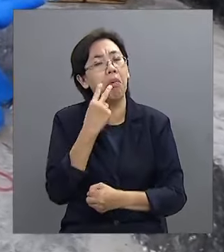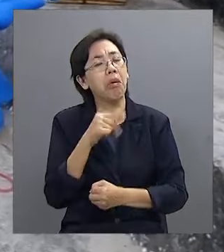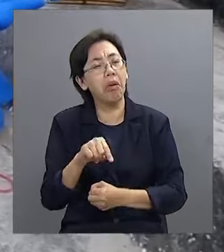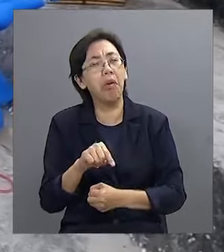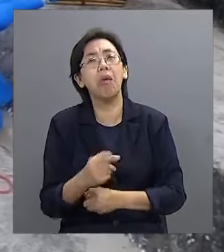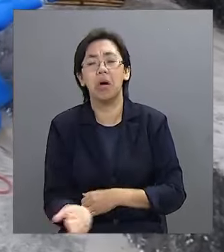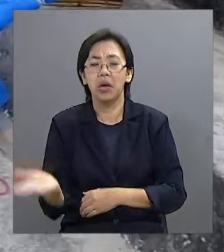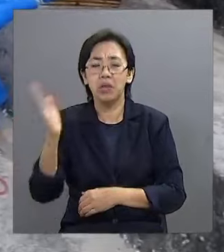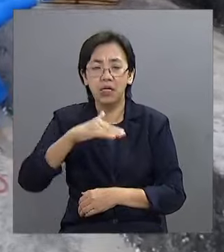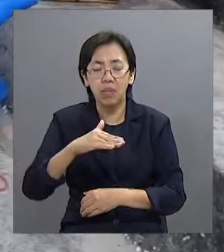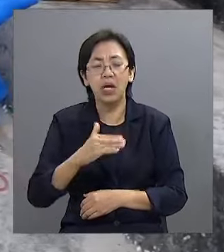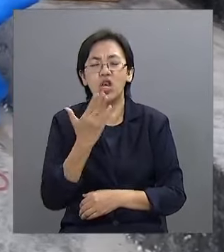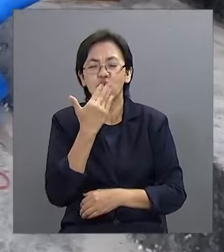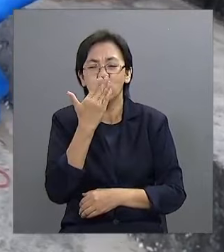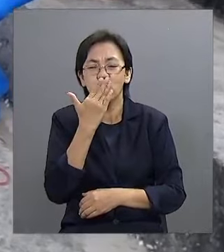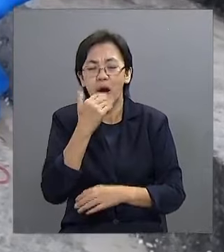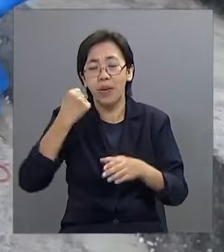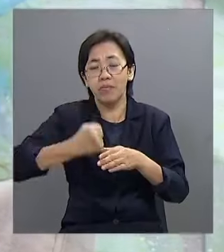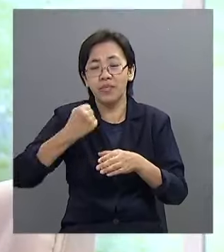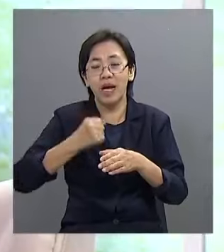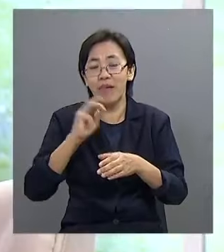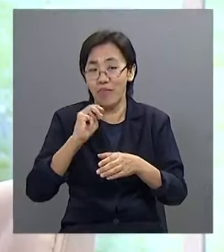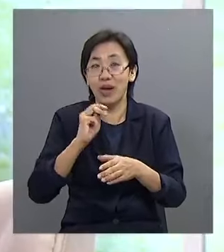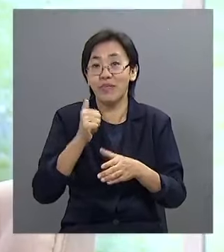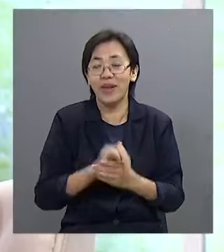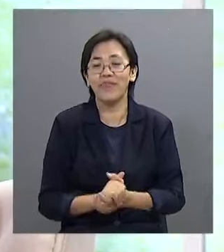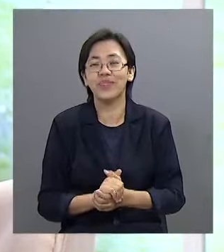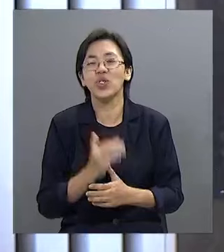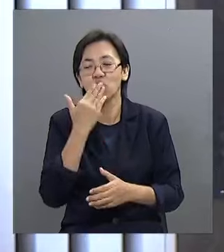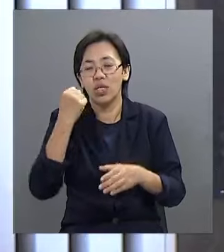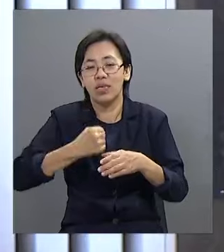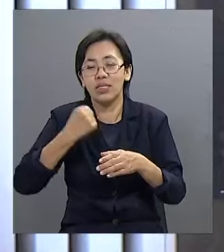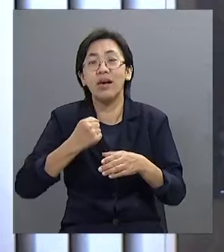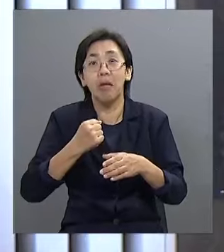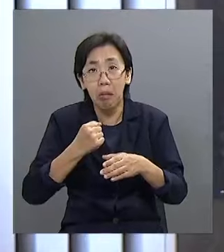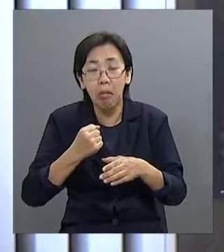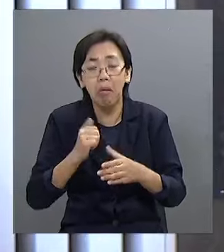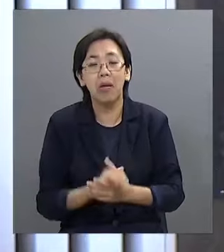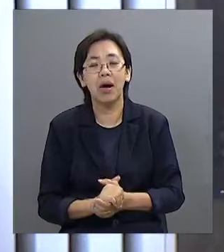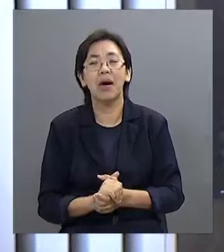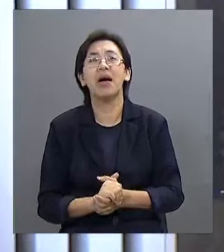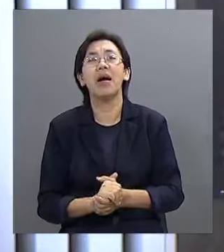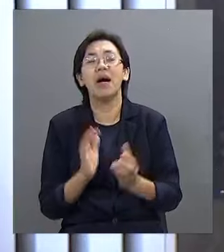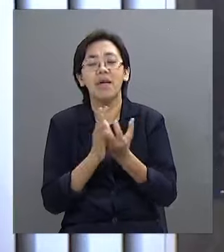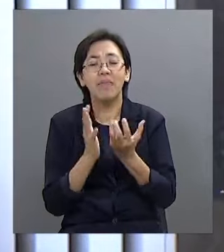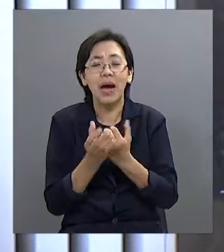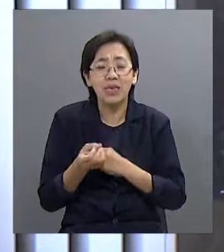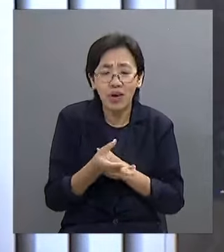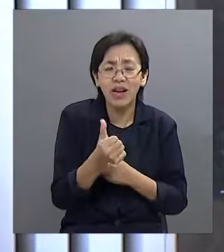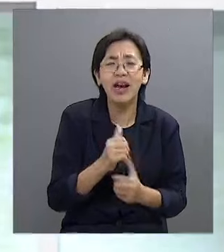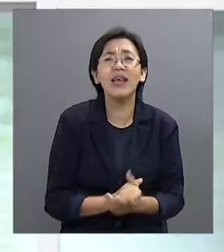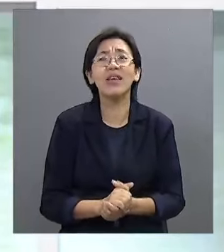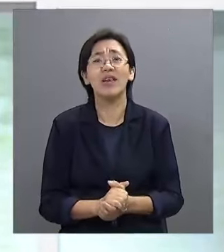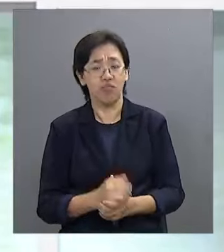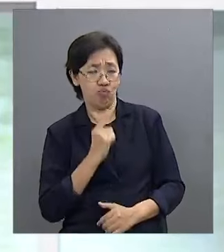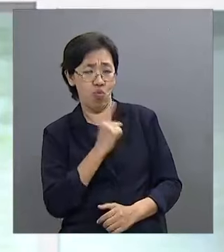ปิเลยดีกว่า หรอ น้ำพริกกะปิทำไมทำหน้าอย่างนี้ล่ะหรอก็ผักทอดพี่ก็กินไงใช่พอไม่กินผักทอด ไม่ได้ว่าอะไรสักหน่อย รีบบ